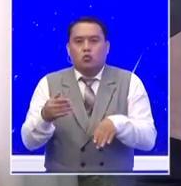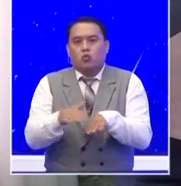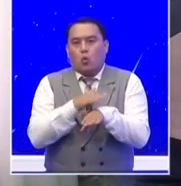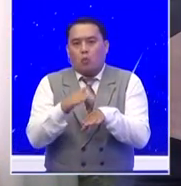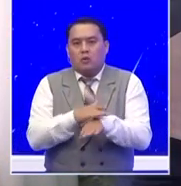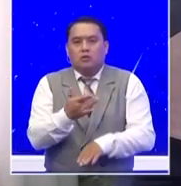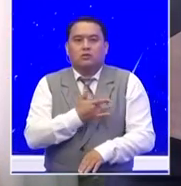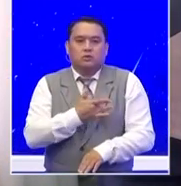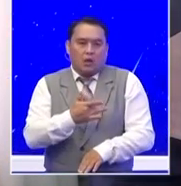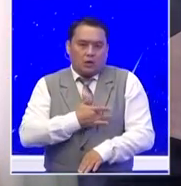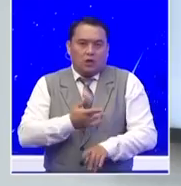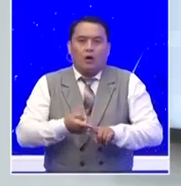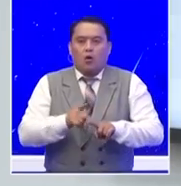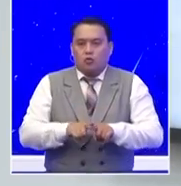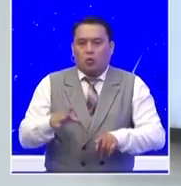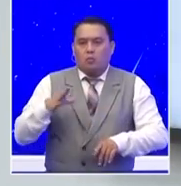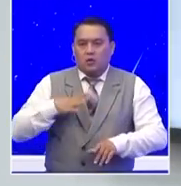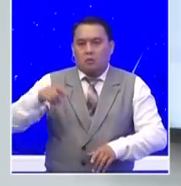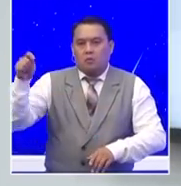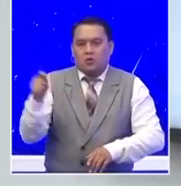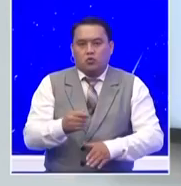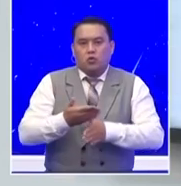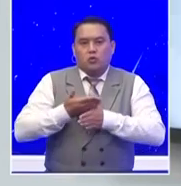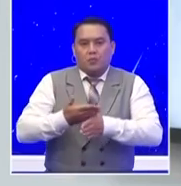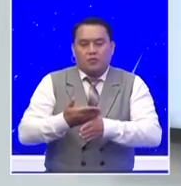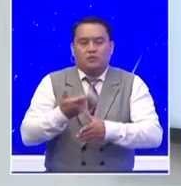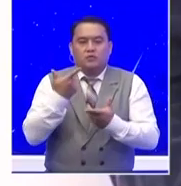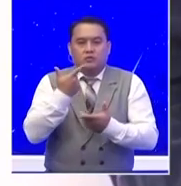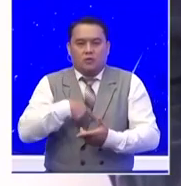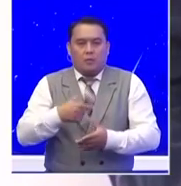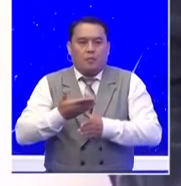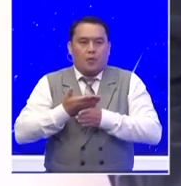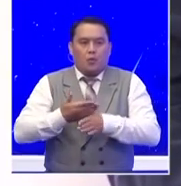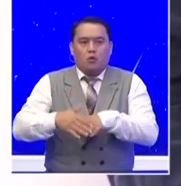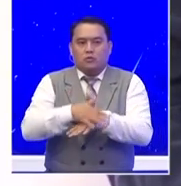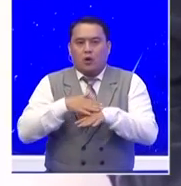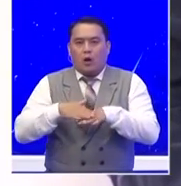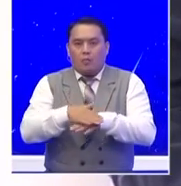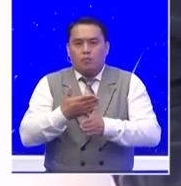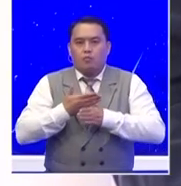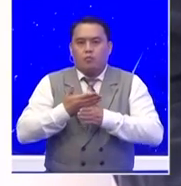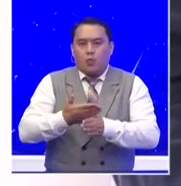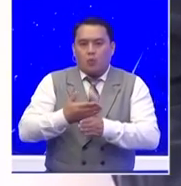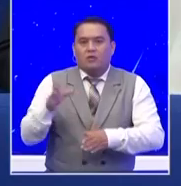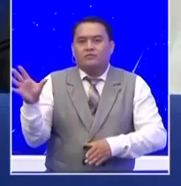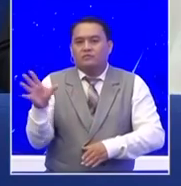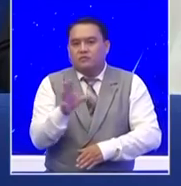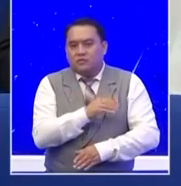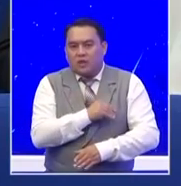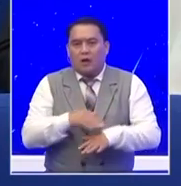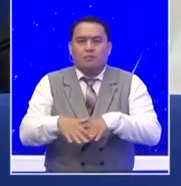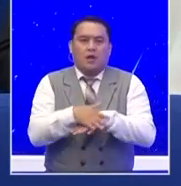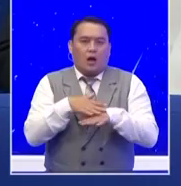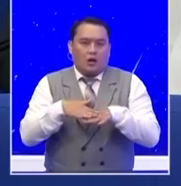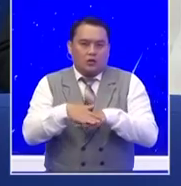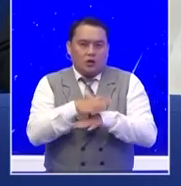сердцем и широкой душой, которые в сложный момент пришли на помощь своим согражданам. Меценаты и волонтеры протянули руку помощи буквально всем слоям